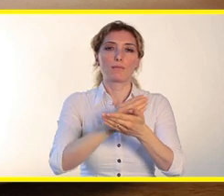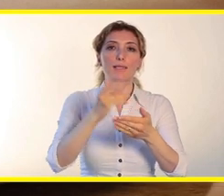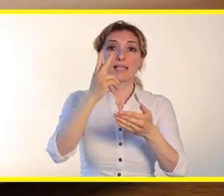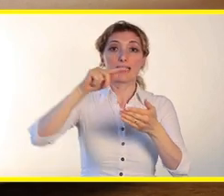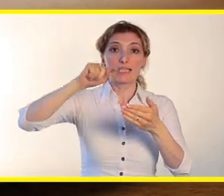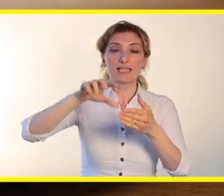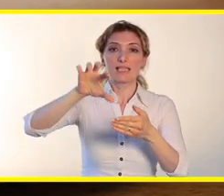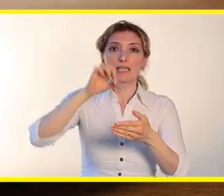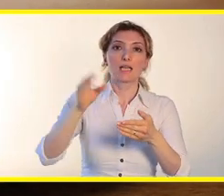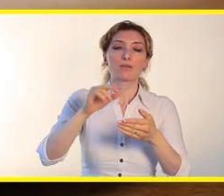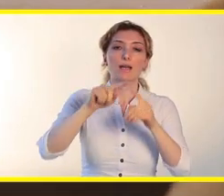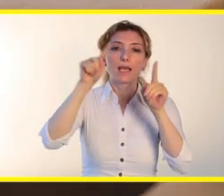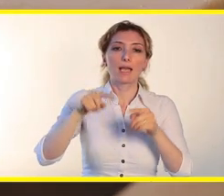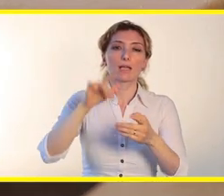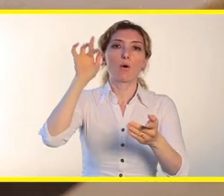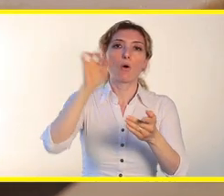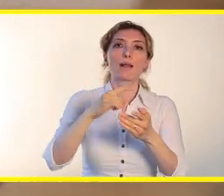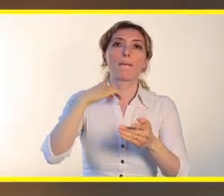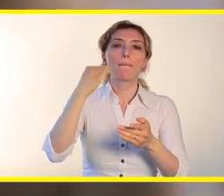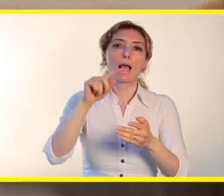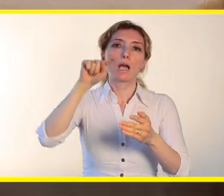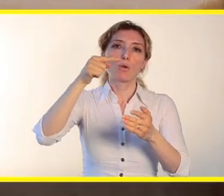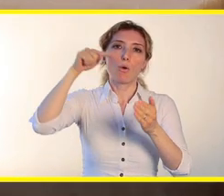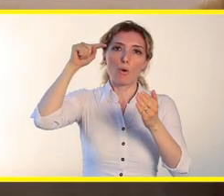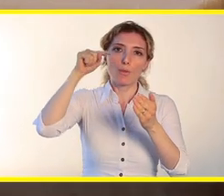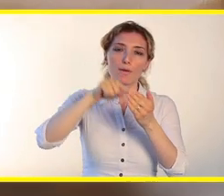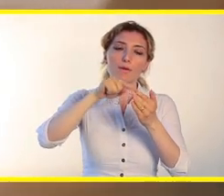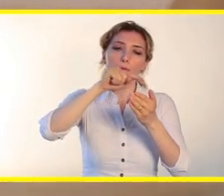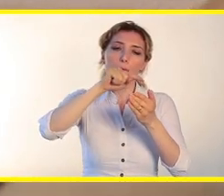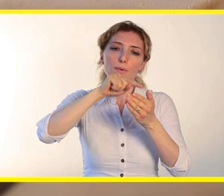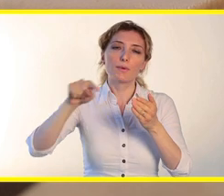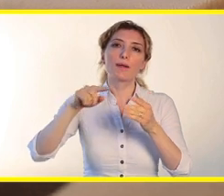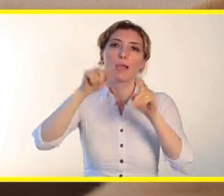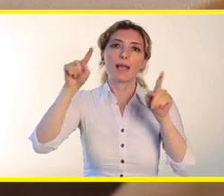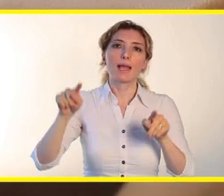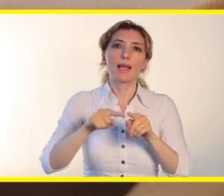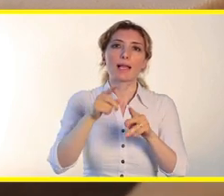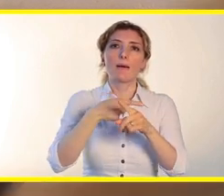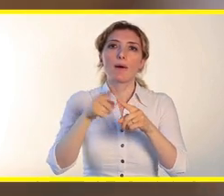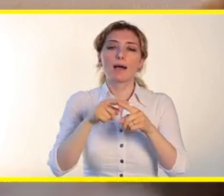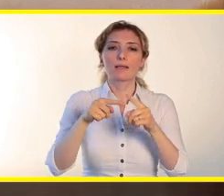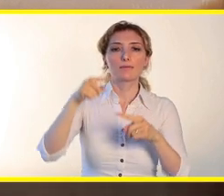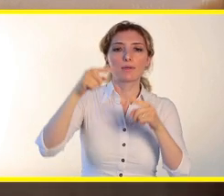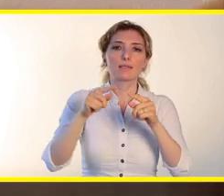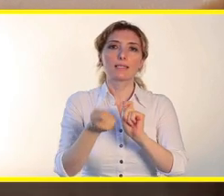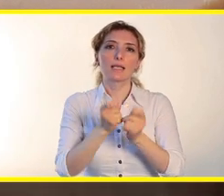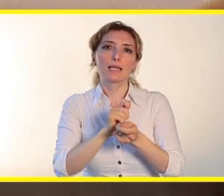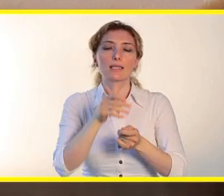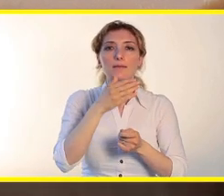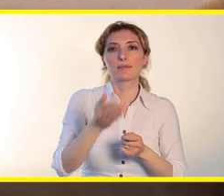sonra ekranın ortasında beliren beyaz noktaya basılı tutup sürükleyerek ekranın paylaşım oranını değiştirebilirsiniz.